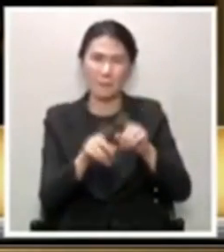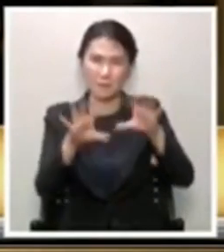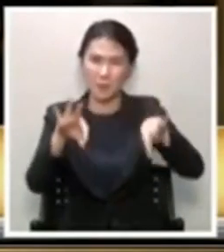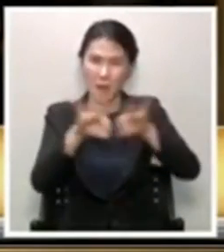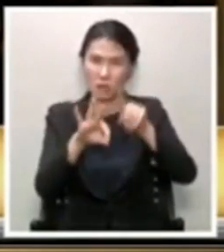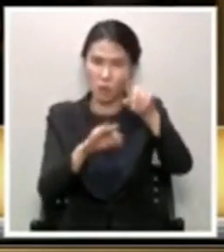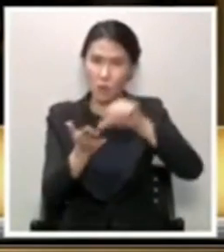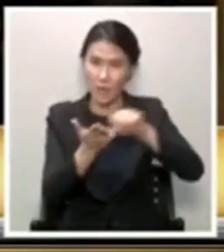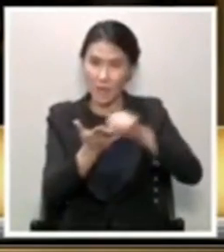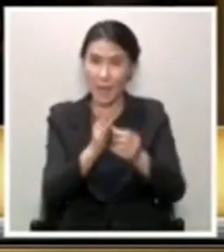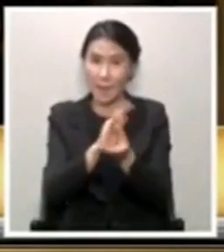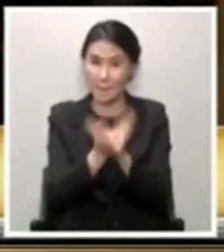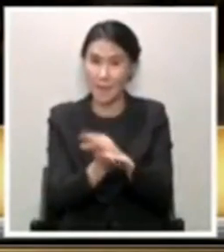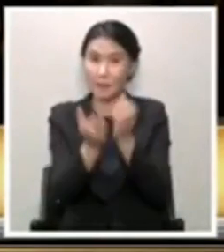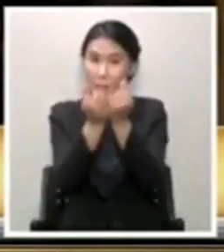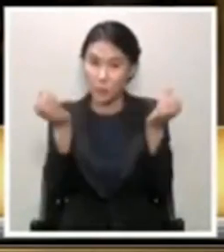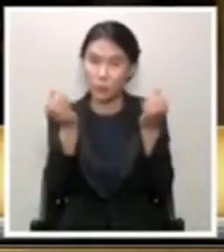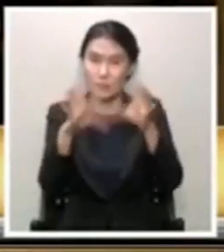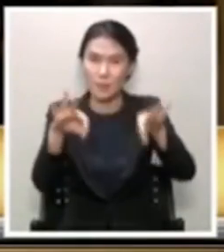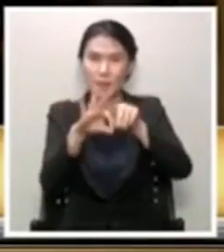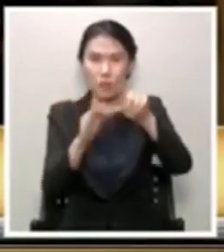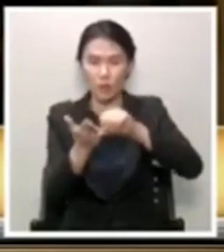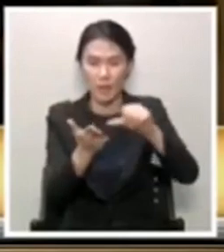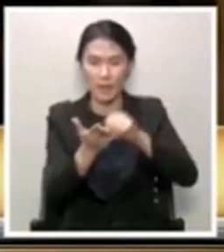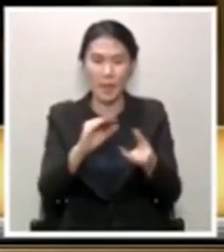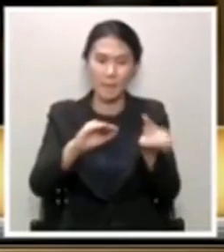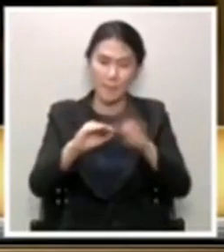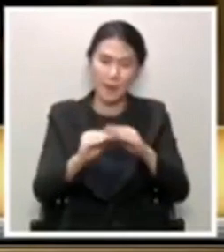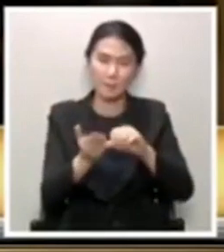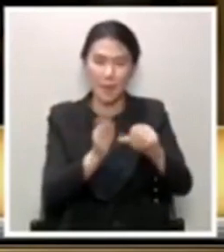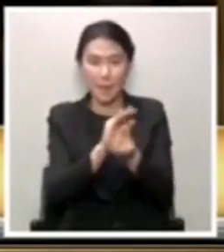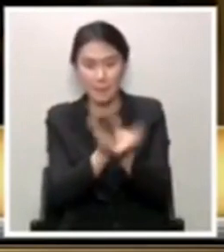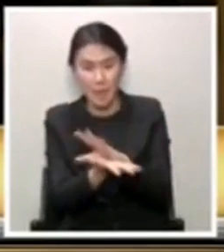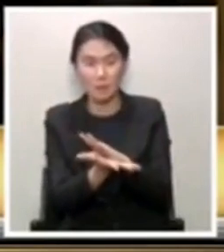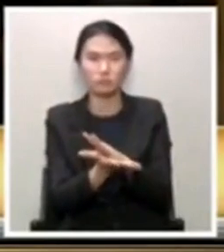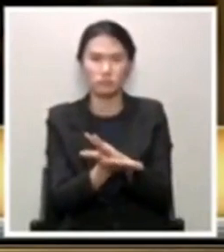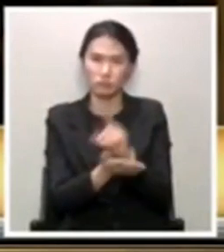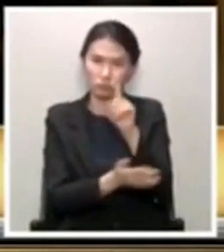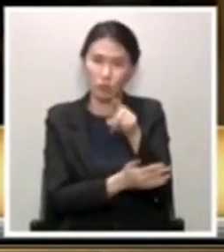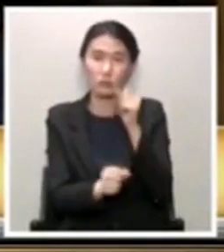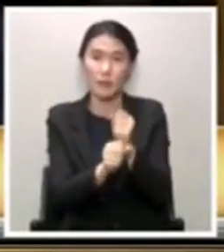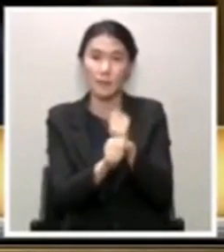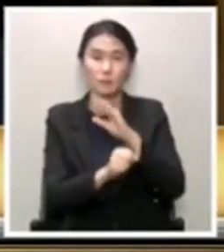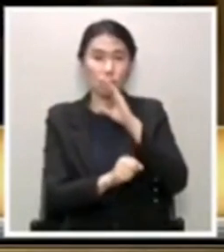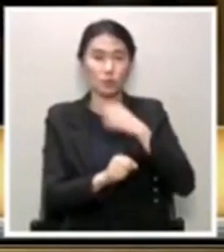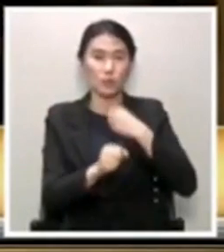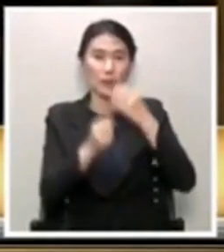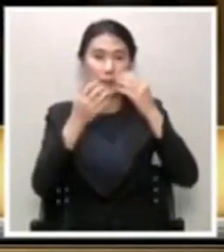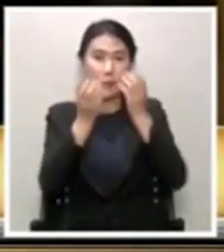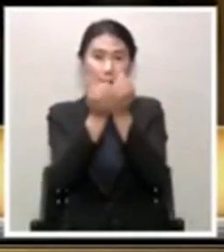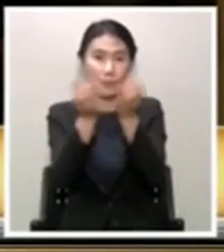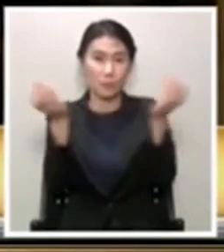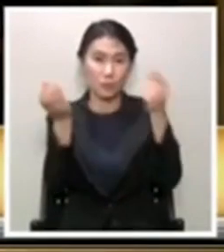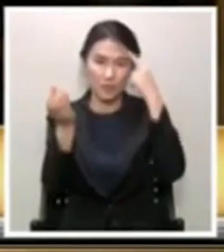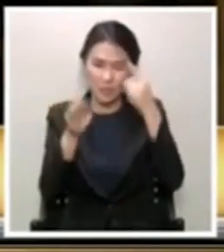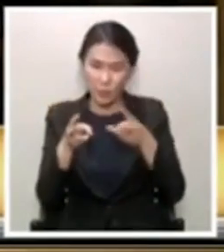แก้ไขเปลี่ยนแปลงรัฐธรรมนูญจำเป็นต้องแก้ไขเพิ่มเติมรัฐธรรมนูญดังนั้นเนี่ยนะครับถ้าหากรัฐธรรมนูญไม่ได้กําหนดวิธี